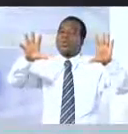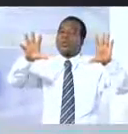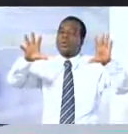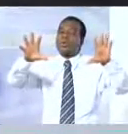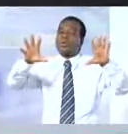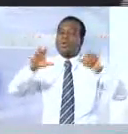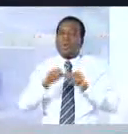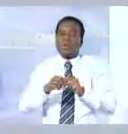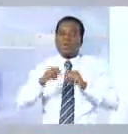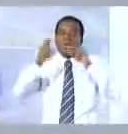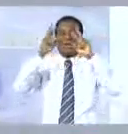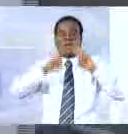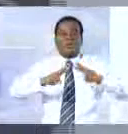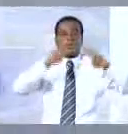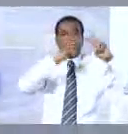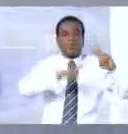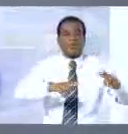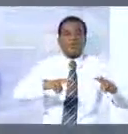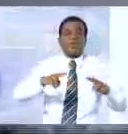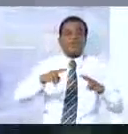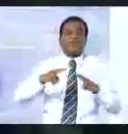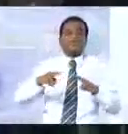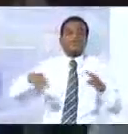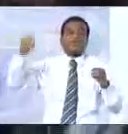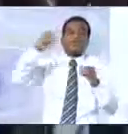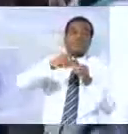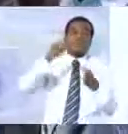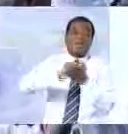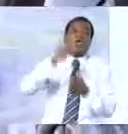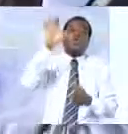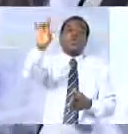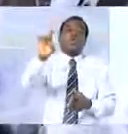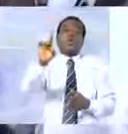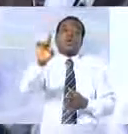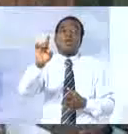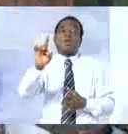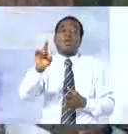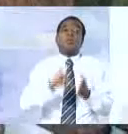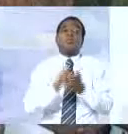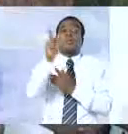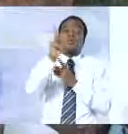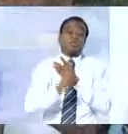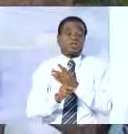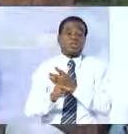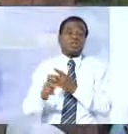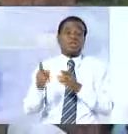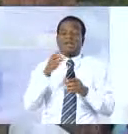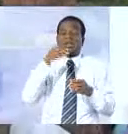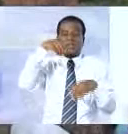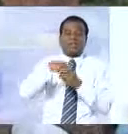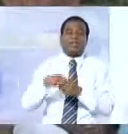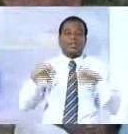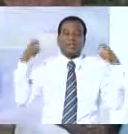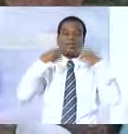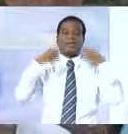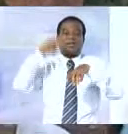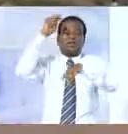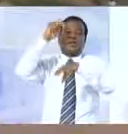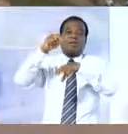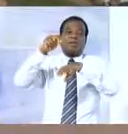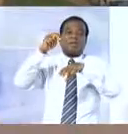et Pont Nero porte à 8 le nombre de projets réalisés sur les 15 prévus dans le domaine de